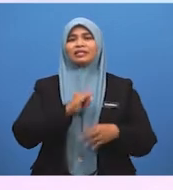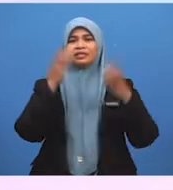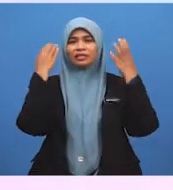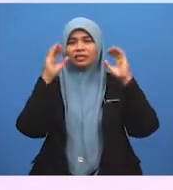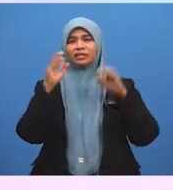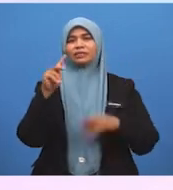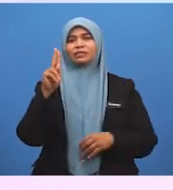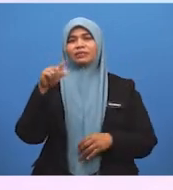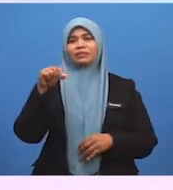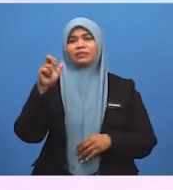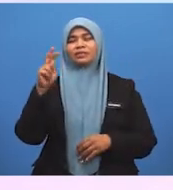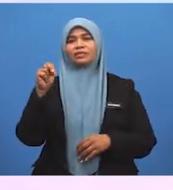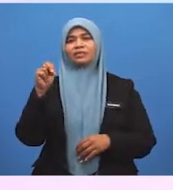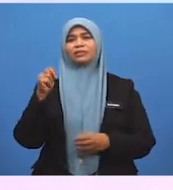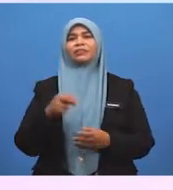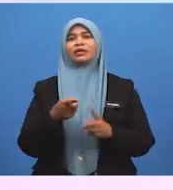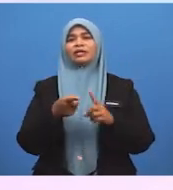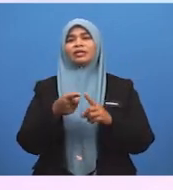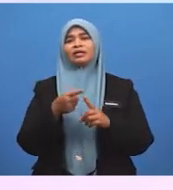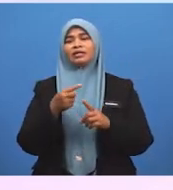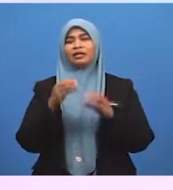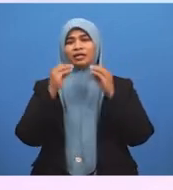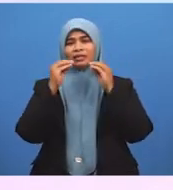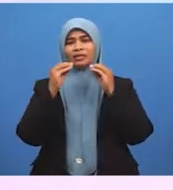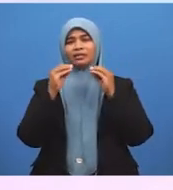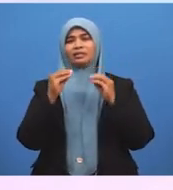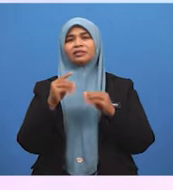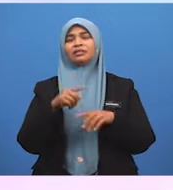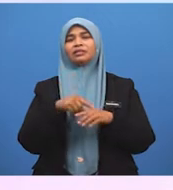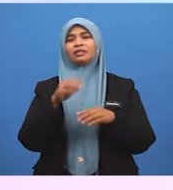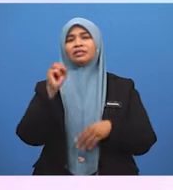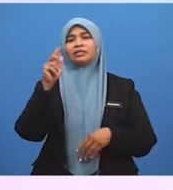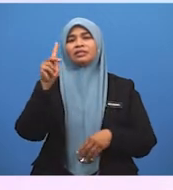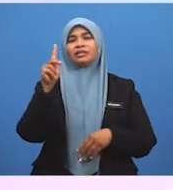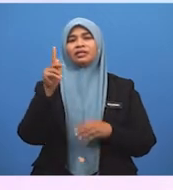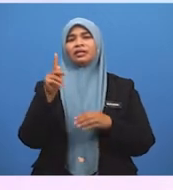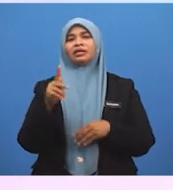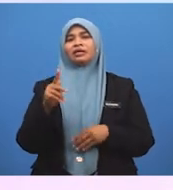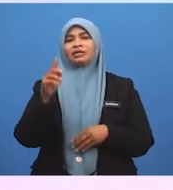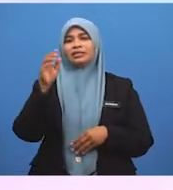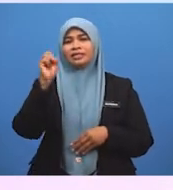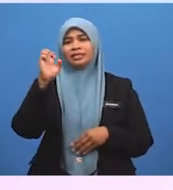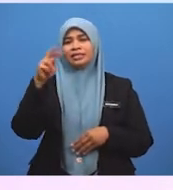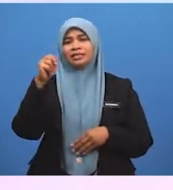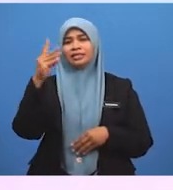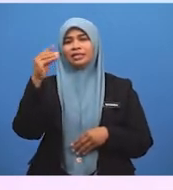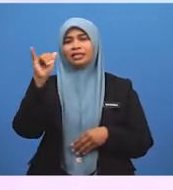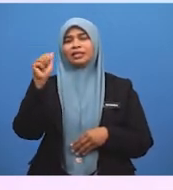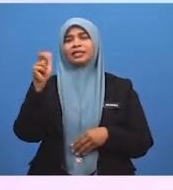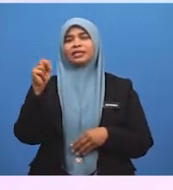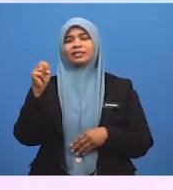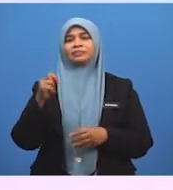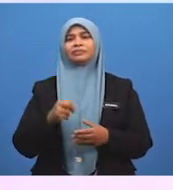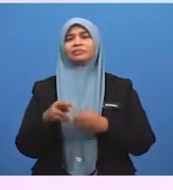Cikgu Gugan Ravindran. Cikgu mengajar di Sekolah Kebangsaan Sendayan Seremban.